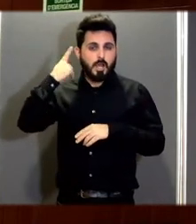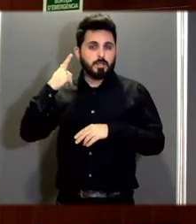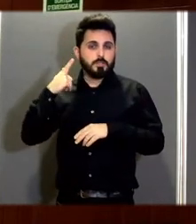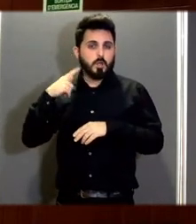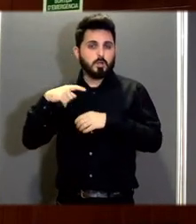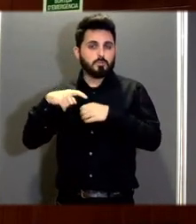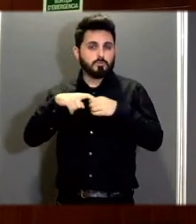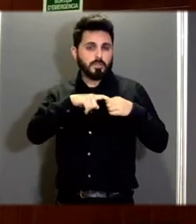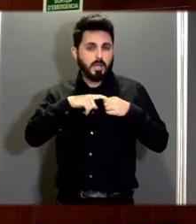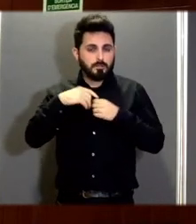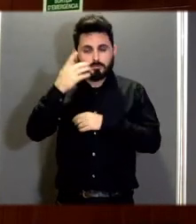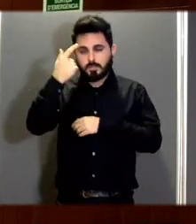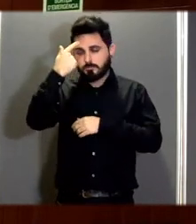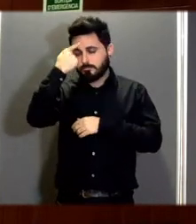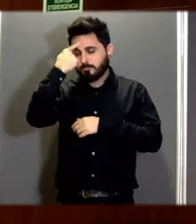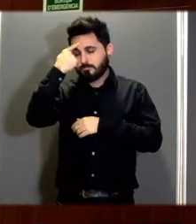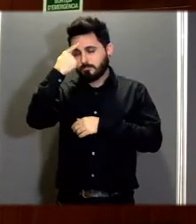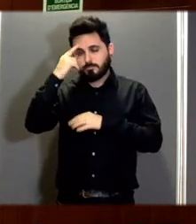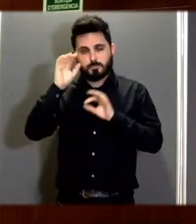forma que no oblidarem mai.